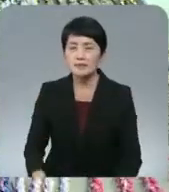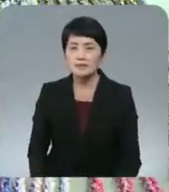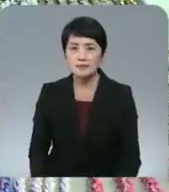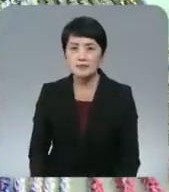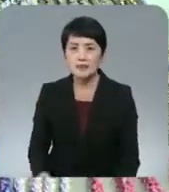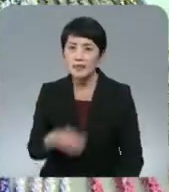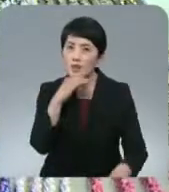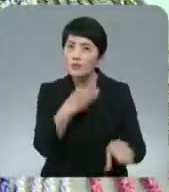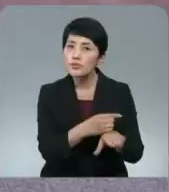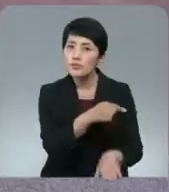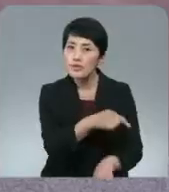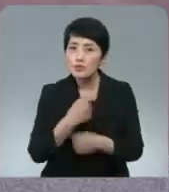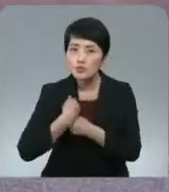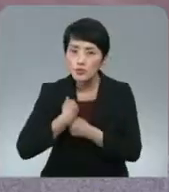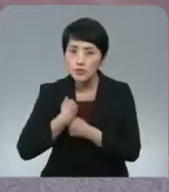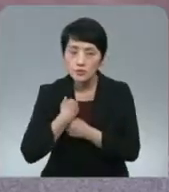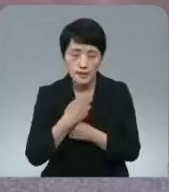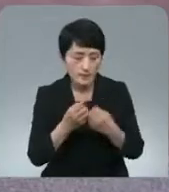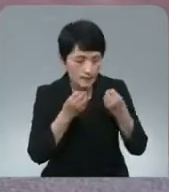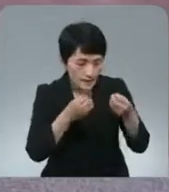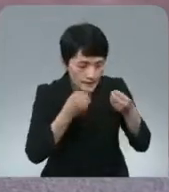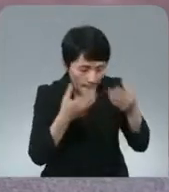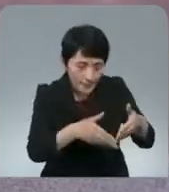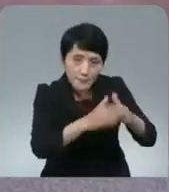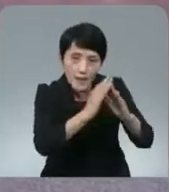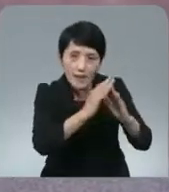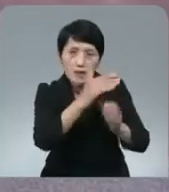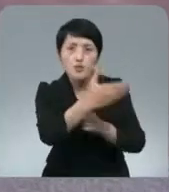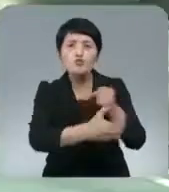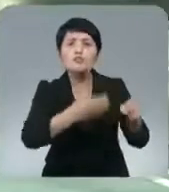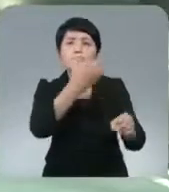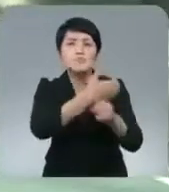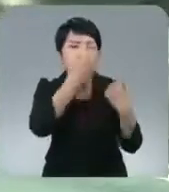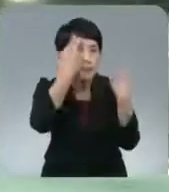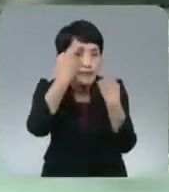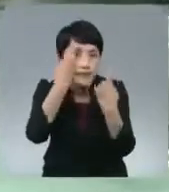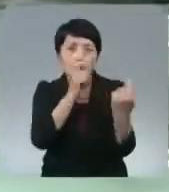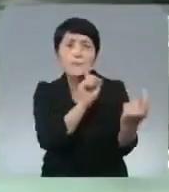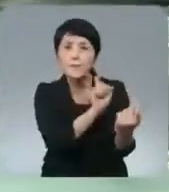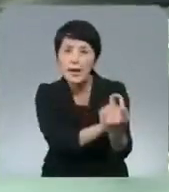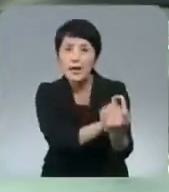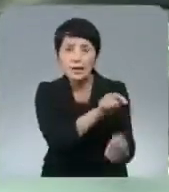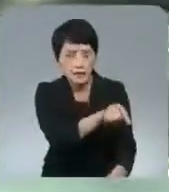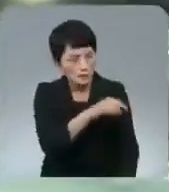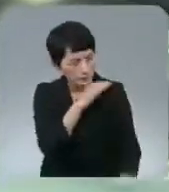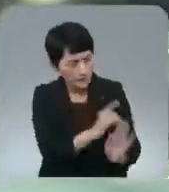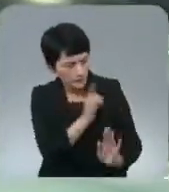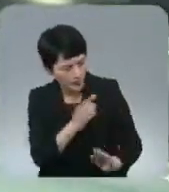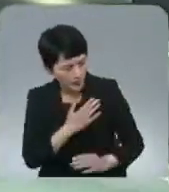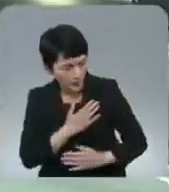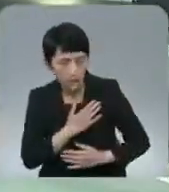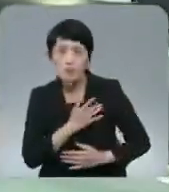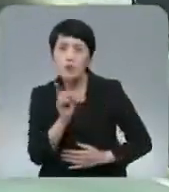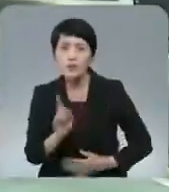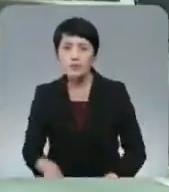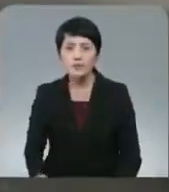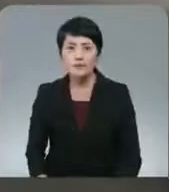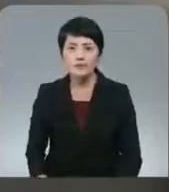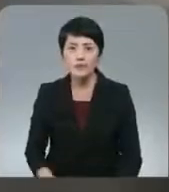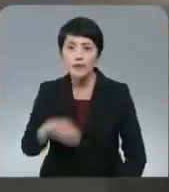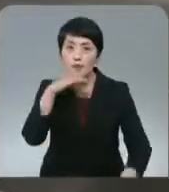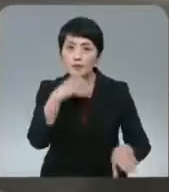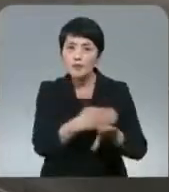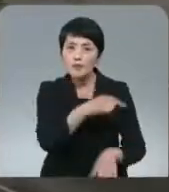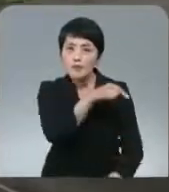trong bối cảnh Bắc Triều Tiên ngày 16 tháng 04 phóng thử nghiệm thành công tên lửa dẫn đường chiến thuật kiểu mới thời gian tập trận chung của liên quân hành Mỹ